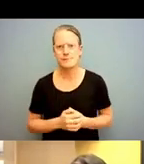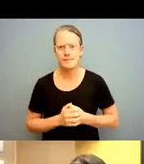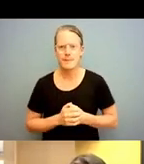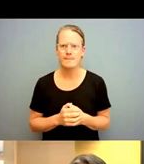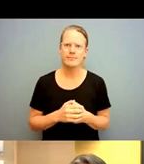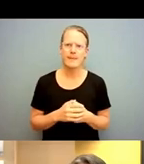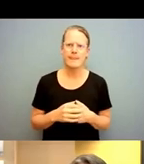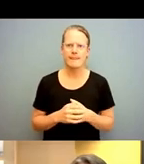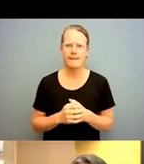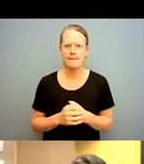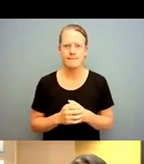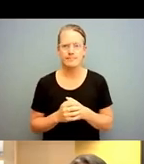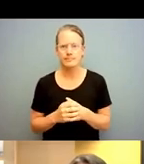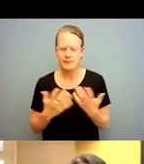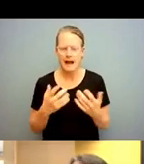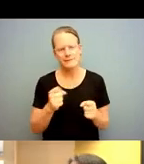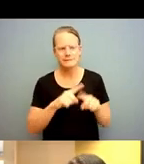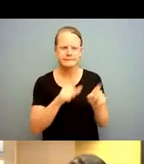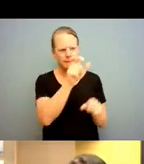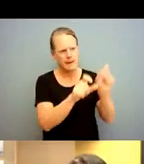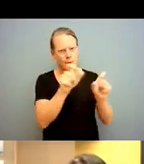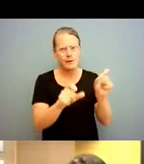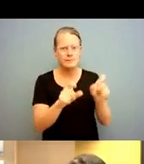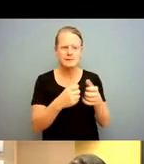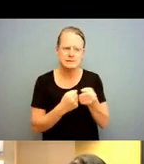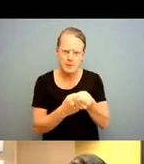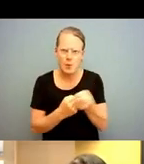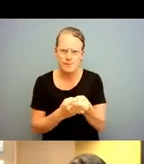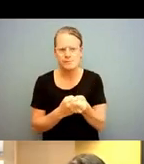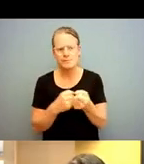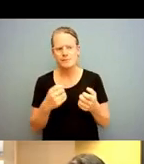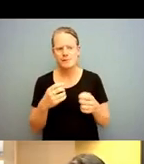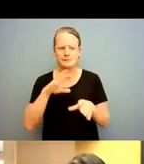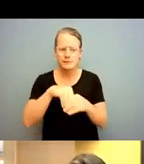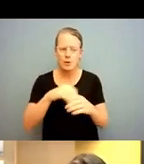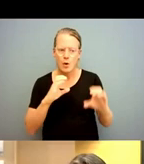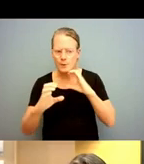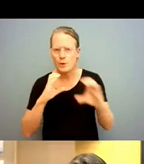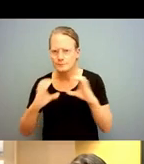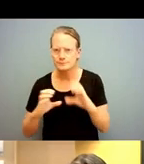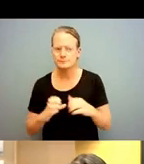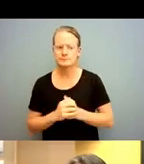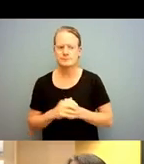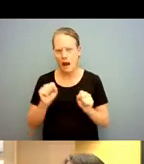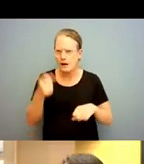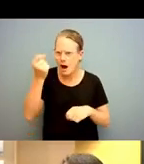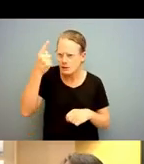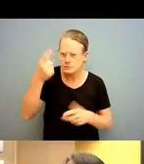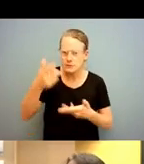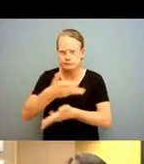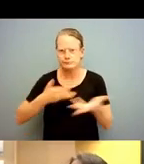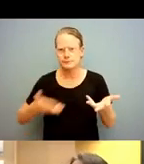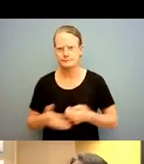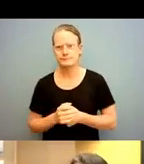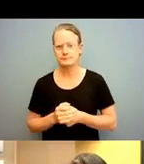teämmi. Tahi aalo aivil ahte olmosla seamma aivilisko toon ja tohkiha taan. Maita